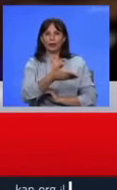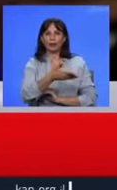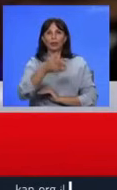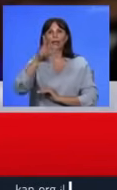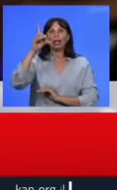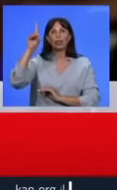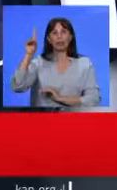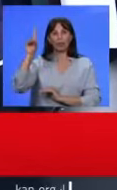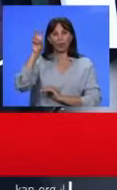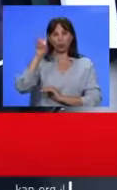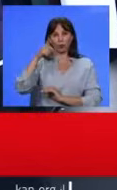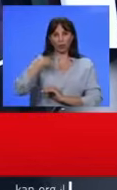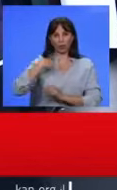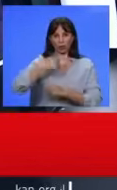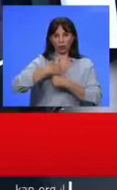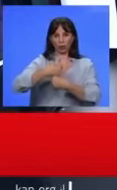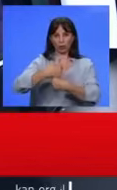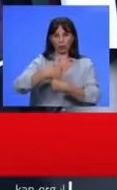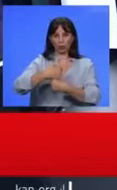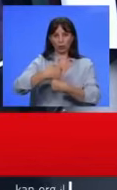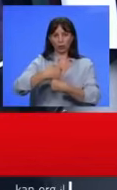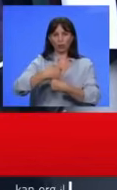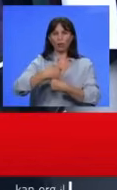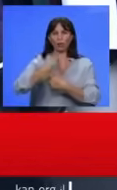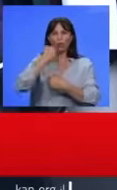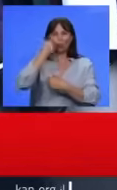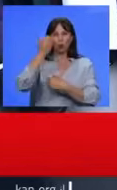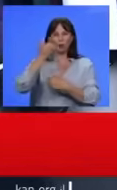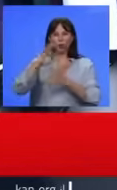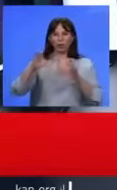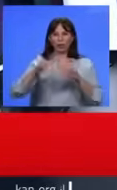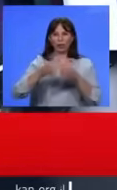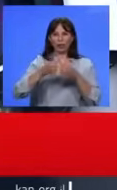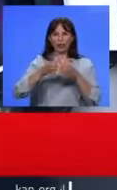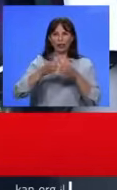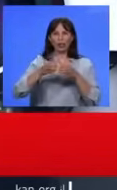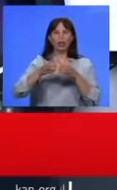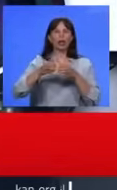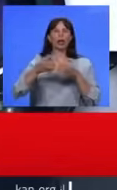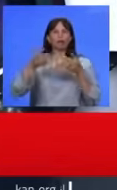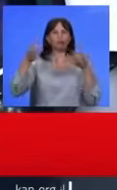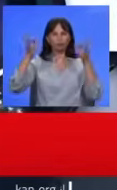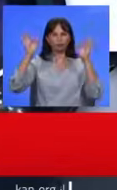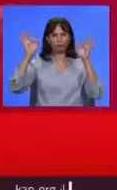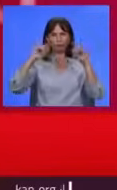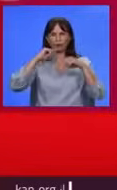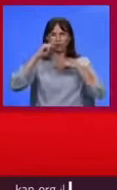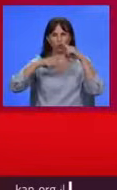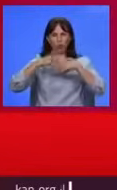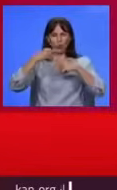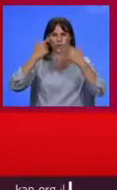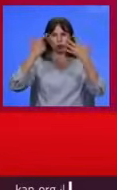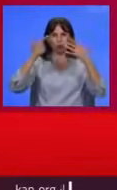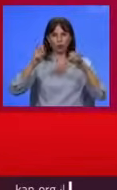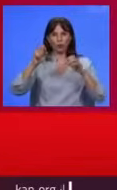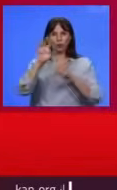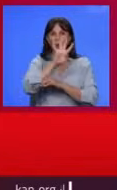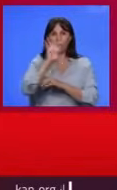שאותו הצגתי, בוגר סיירת רימון המקורית, כן. אנחנו מדברים על שנות ה-70. אוקיי. 400 מבוקשים